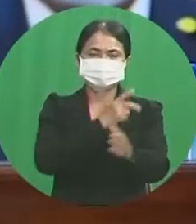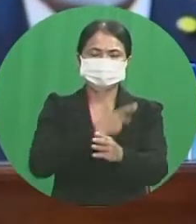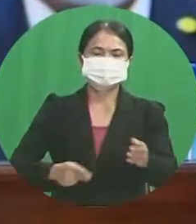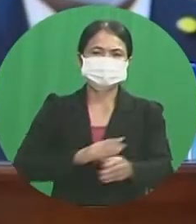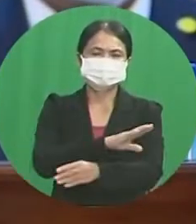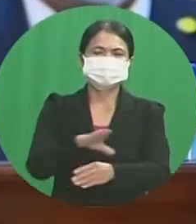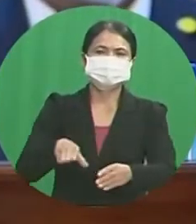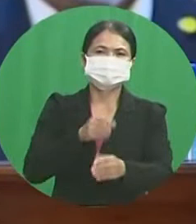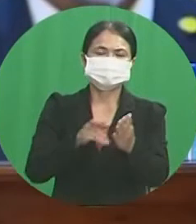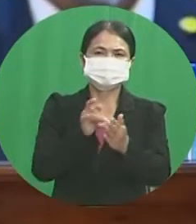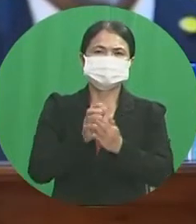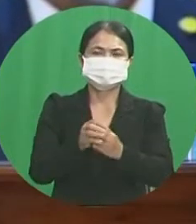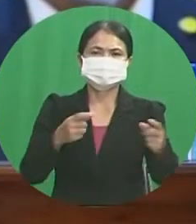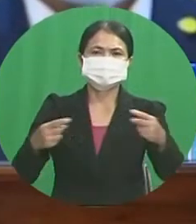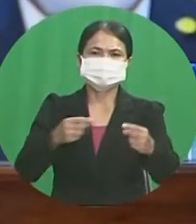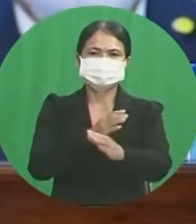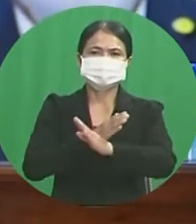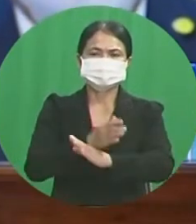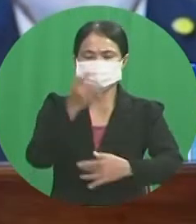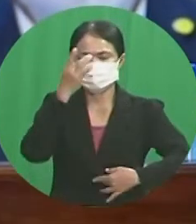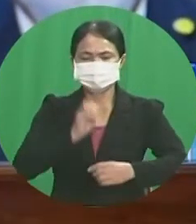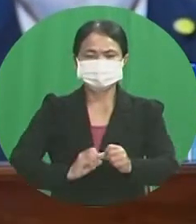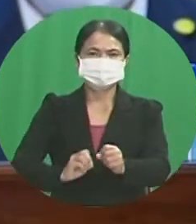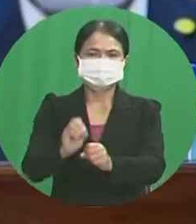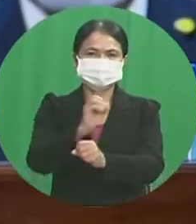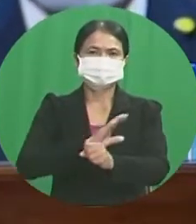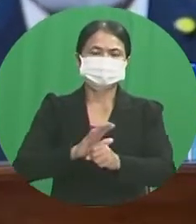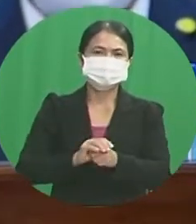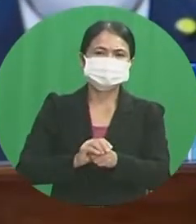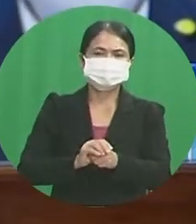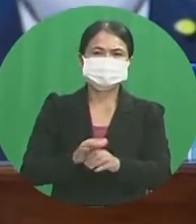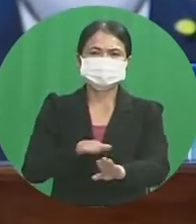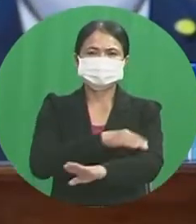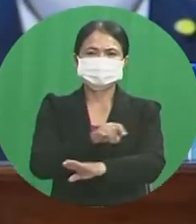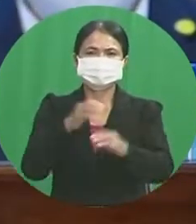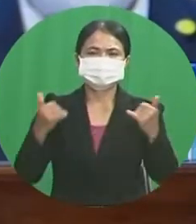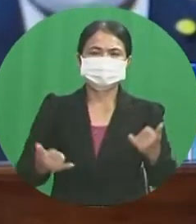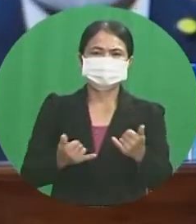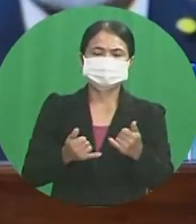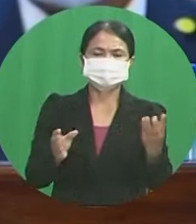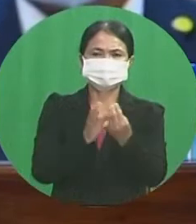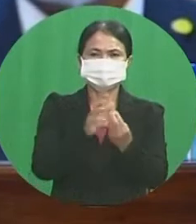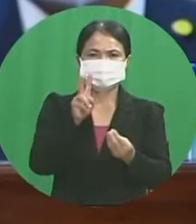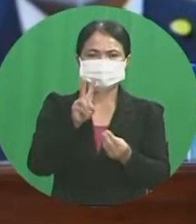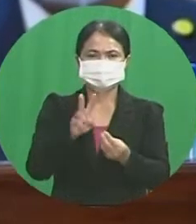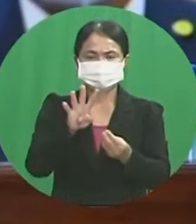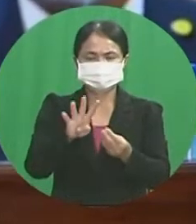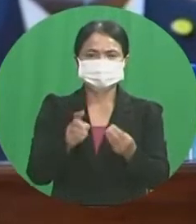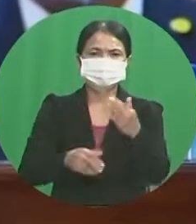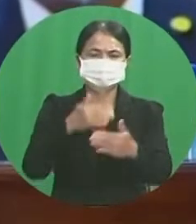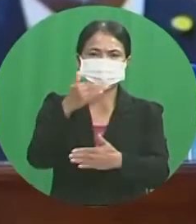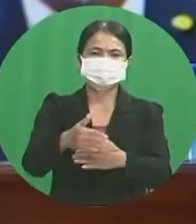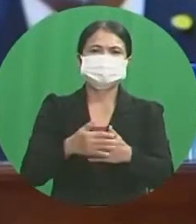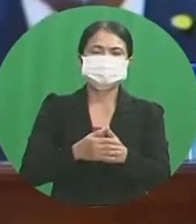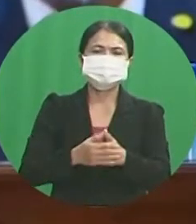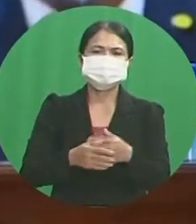បាលកម្ពុជាក្នុងការប្រយុទ្ធទប់ស្កាត់ជំងឺ COVID-19 ដែលរហូតមកដល់ពេលនេះមានចំនួន4ដំណាក់កាលរួមមាន